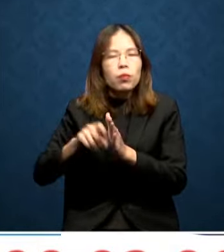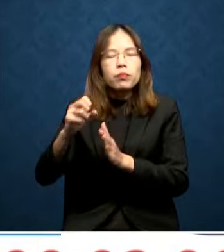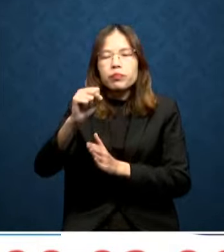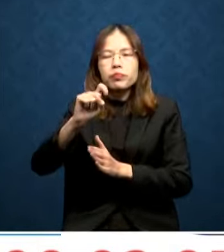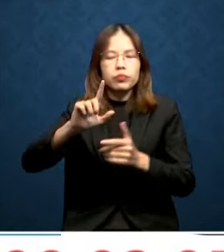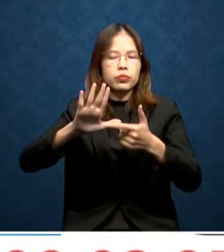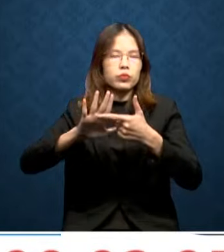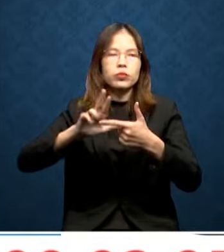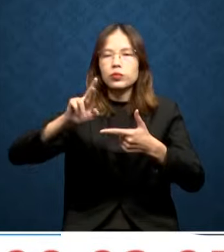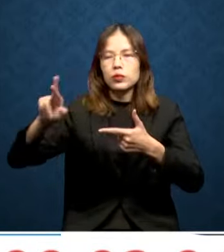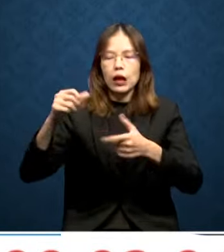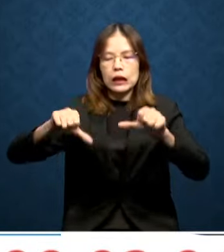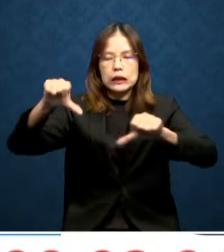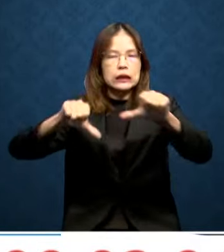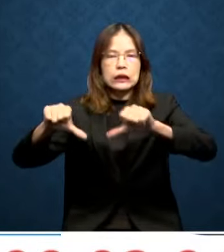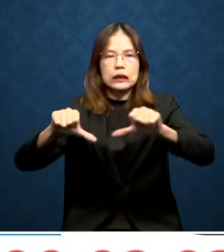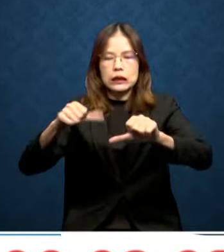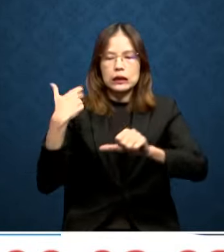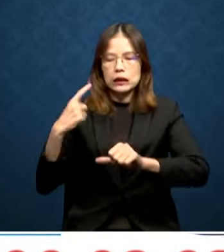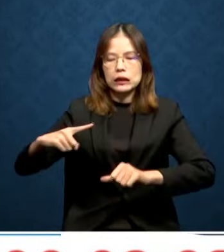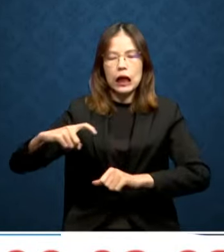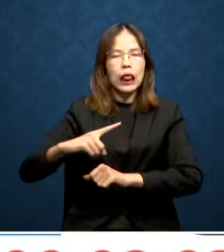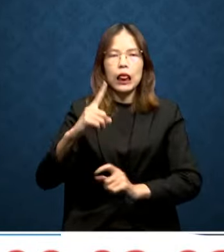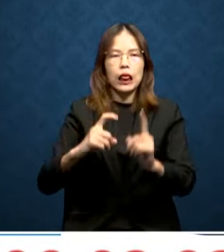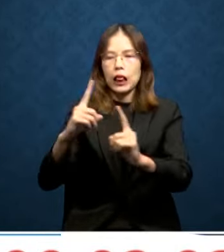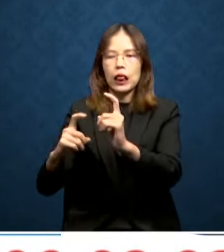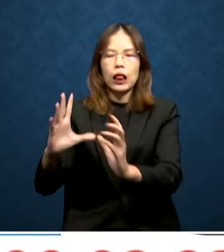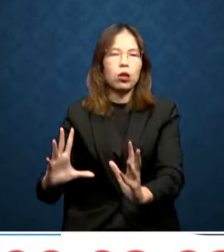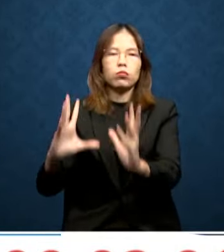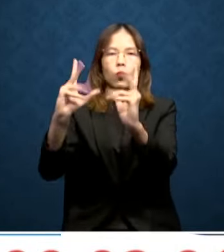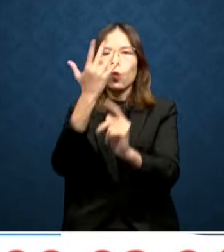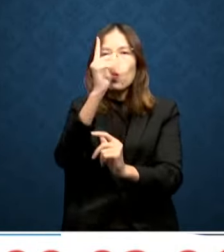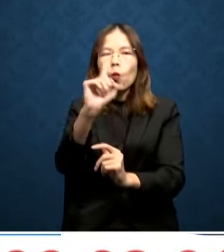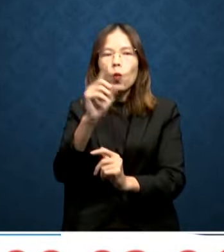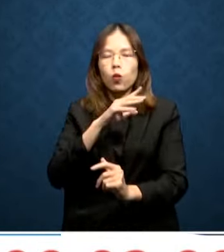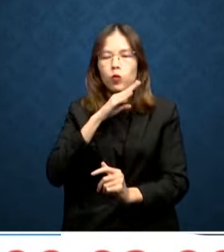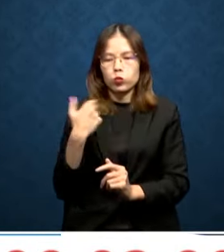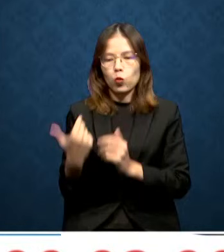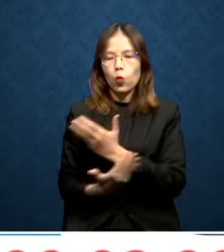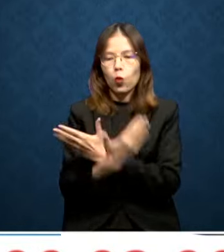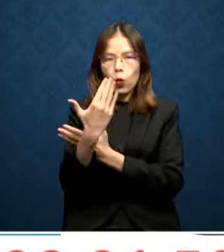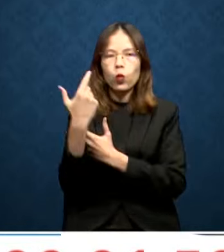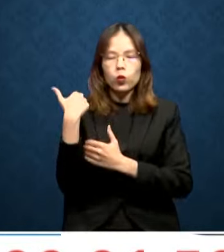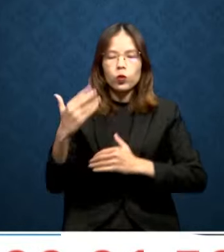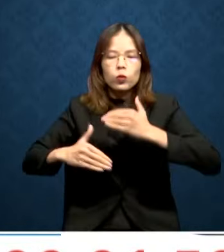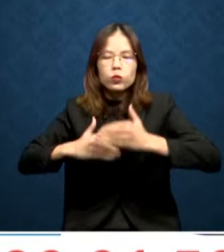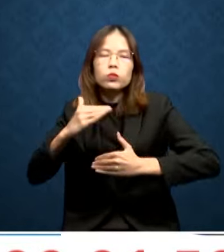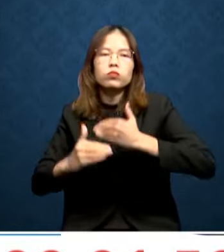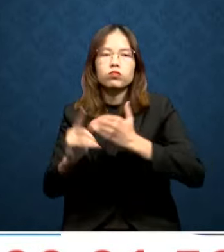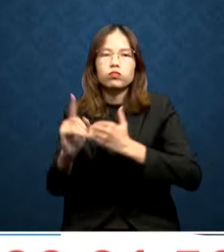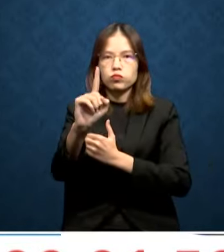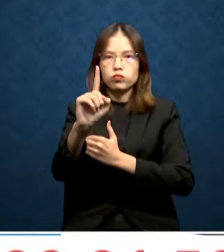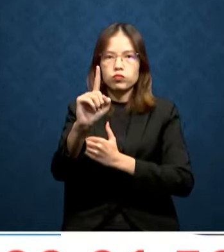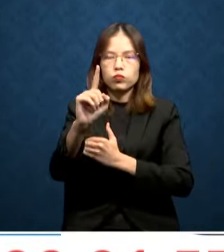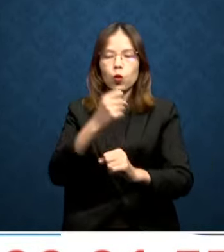ค่ะเรื่องนี้ทำให้ดิฉันเก็บไว้ว่าเราเรามีโอกาสเราจะต้องขับเคลื่อนเพื่อ